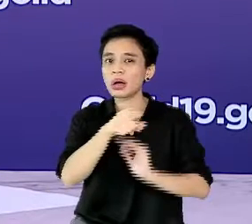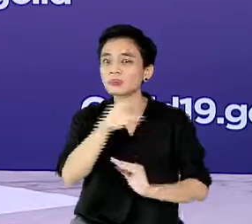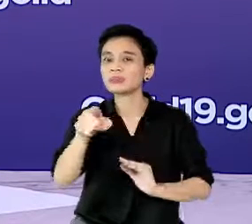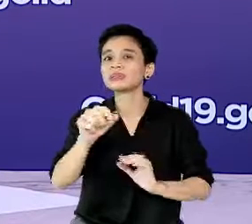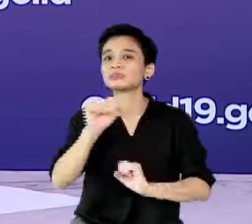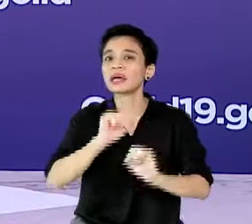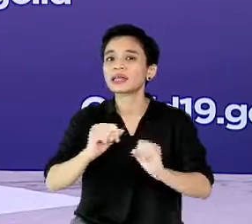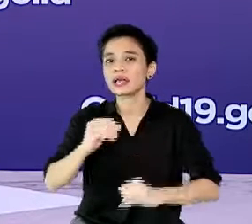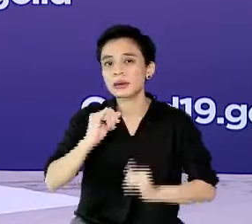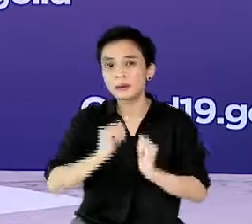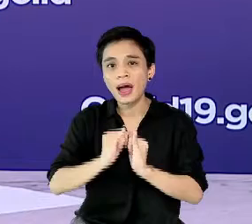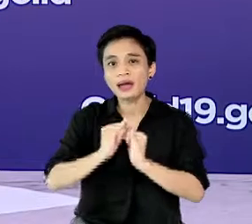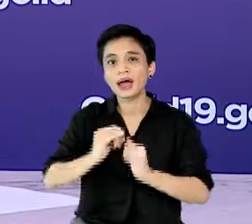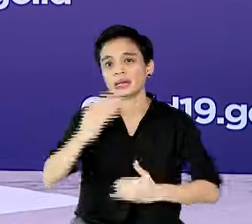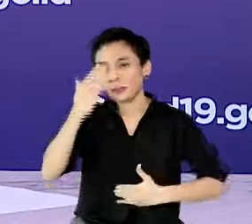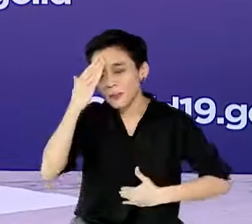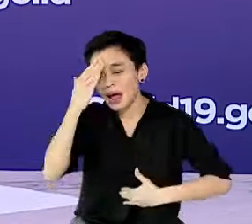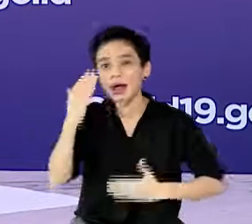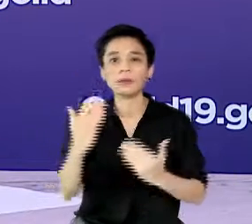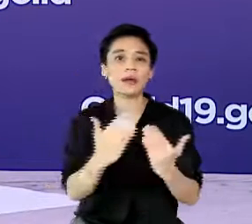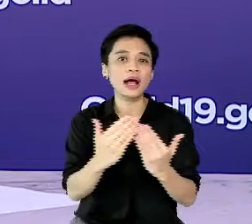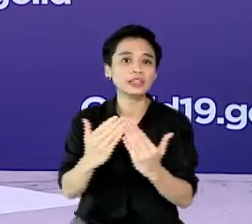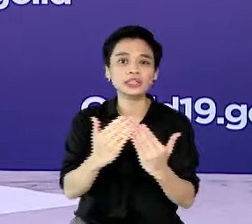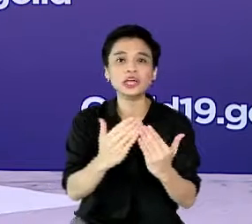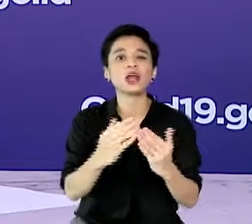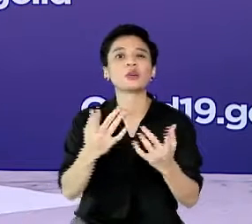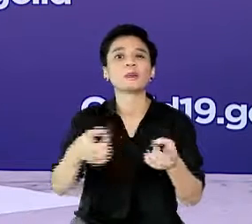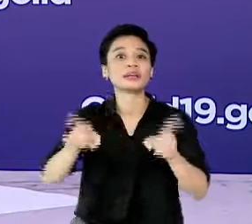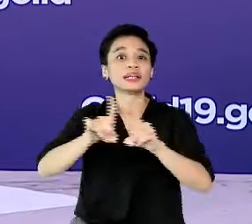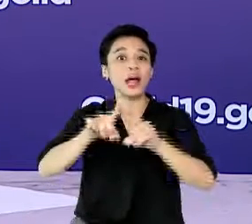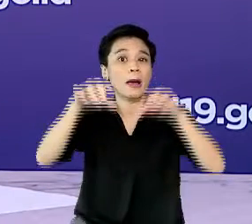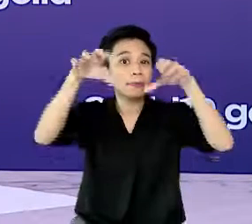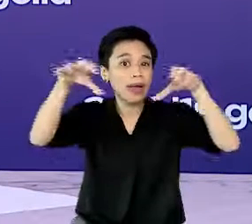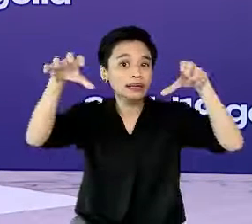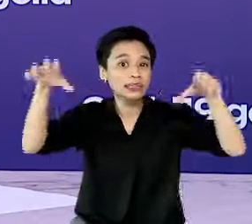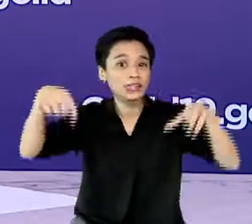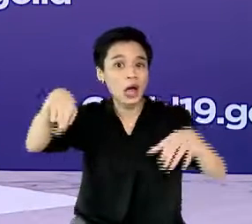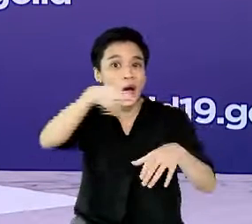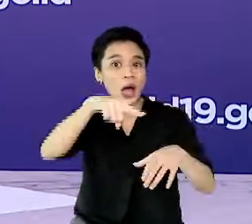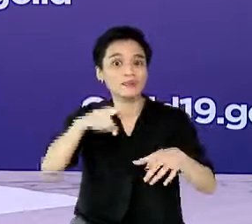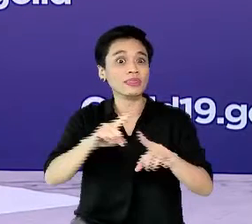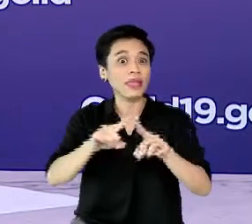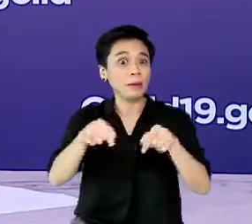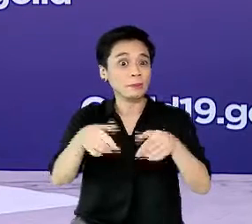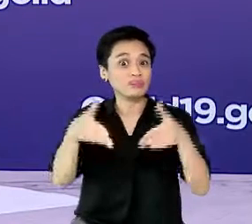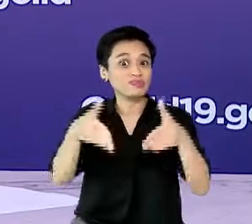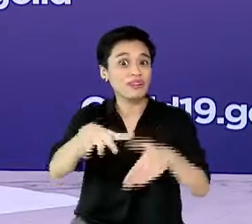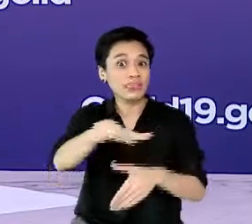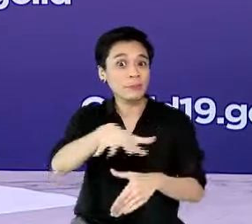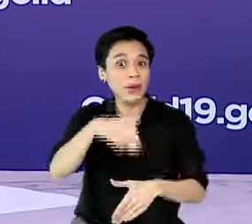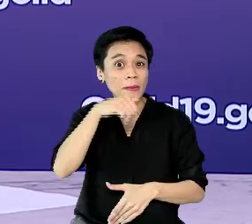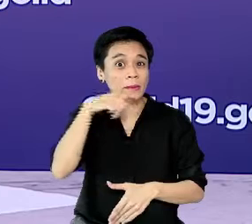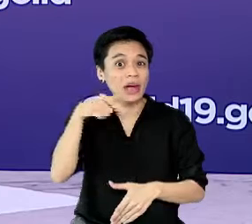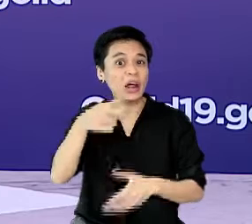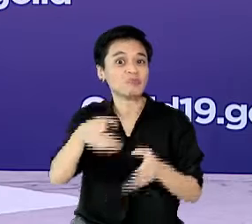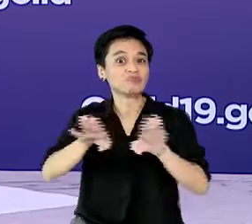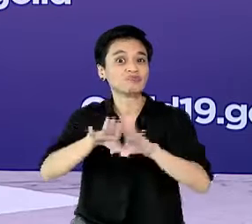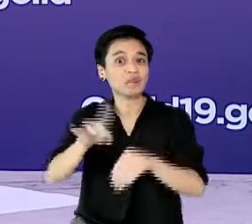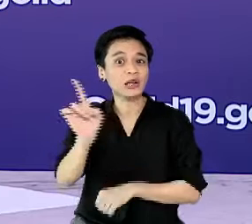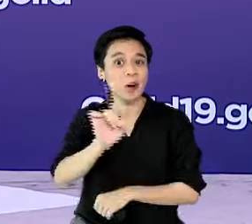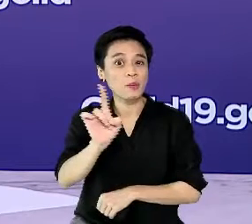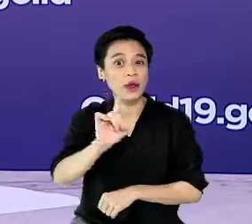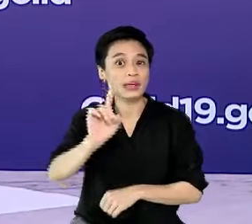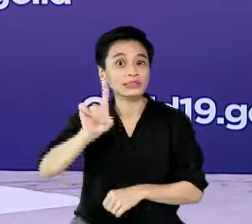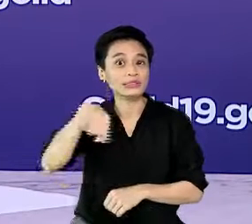seperti ibadah pengajian pesta pernikahan dan sejenisnya di zona merah ditiadakan sampai